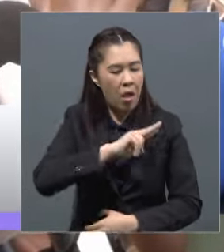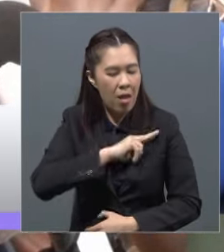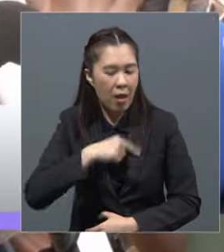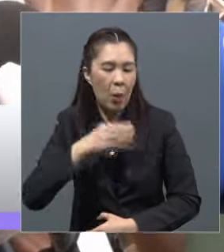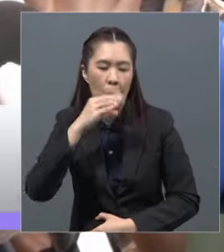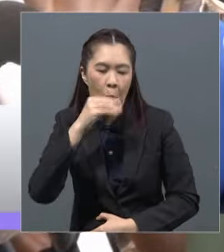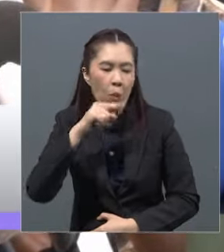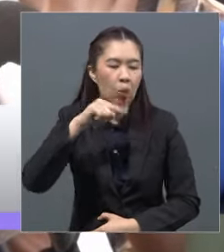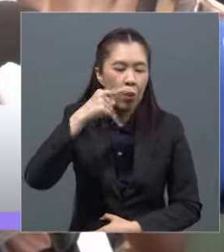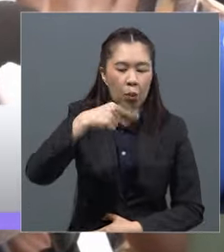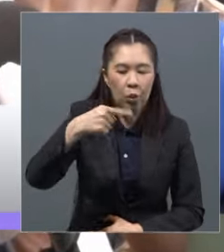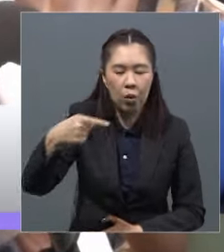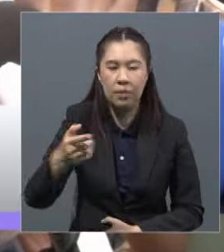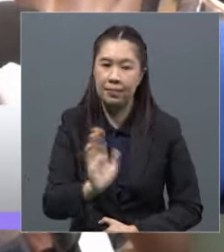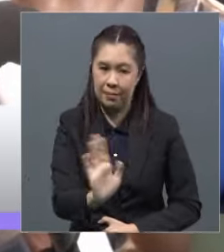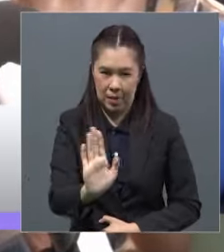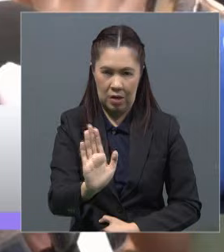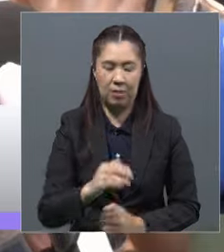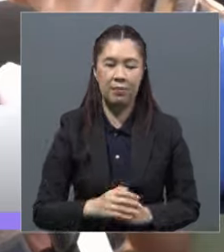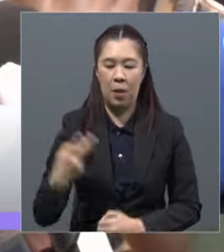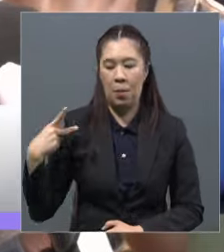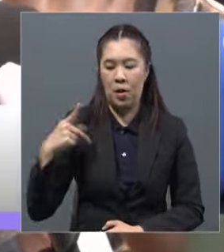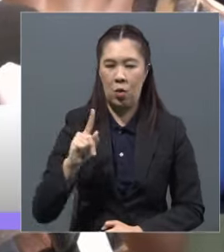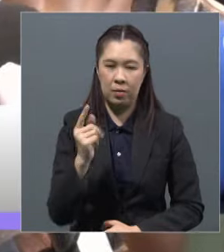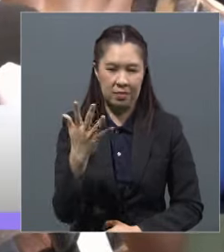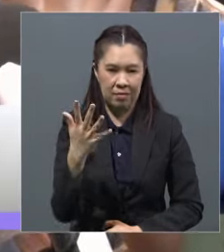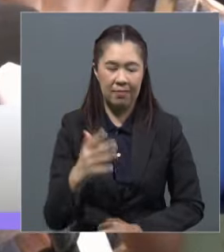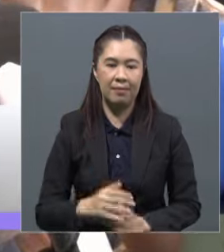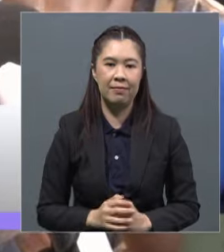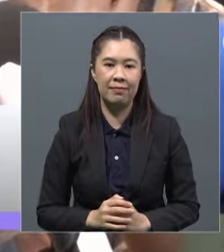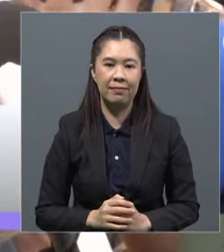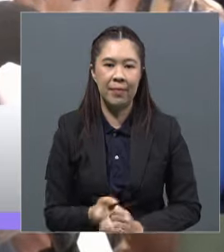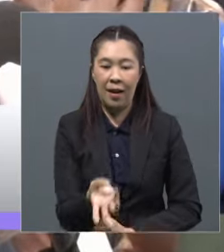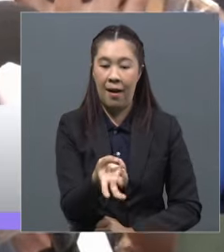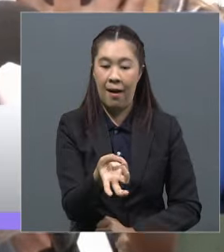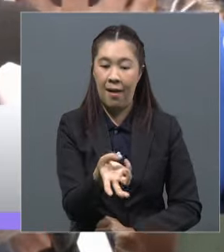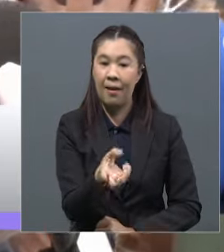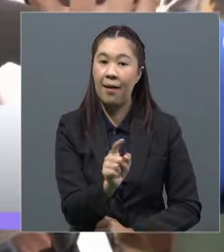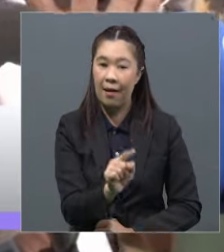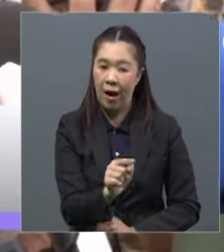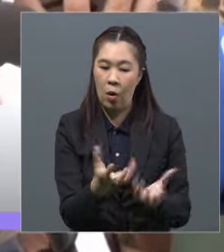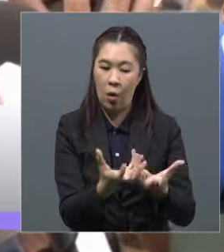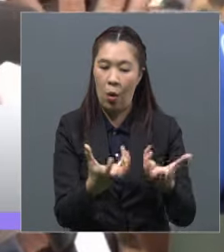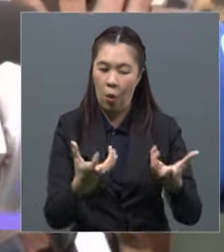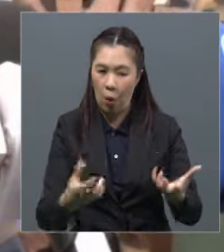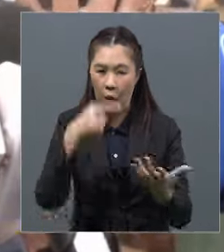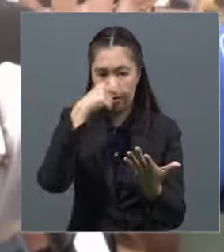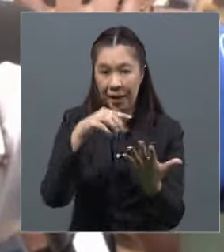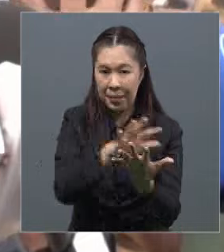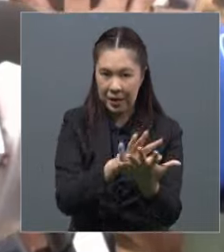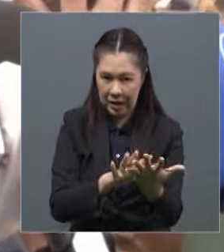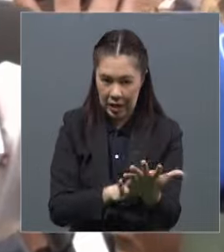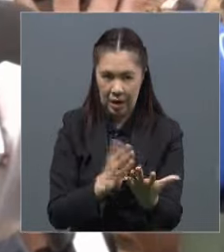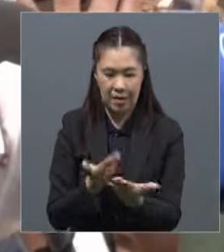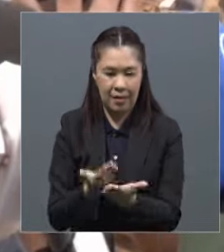สร้างนิยายในอากาศแล้วก็มาพูดนี่มันไม่เป็นประโยชน์ผมจะบอกว่าข้าวเนี่ยเป็นสินทรัพย์ของประเทศไทยสามารถสร้าง